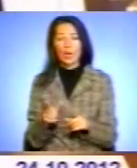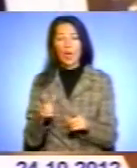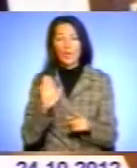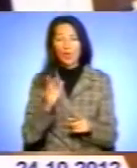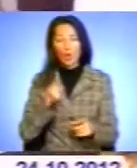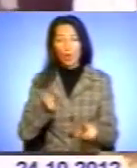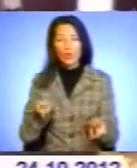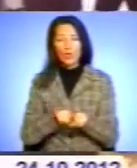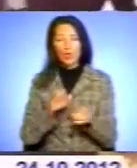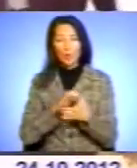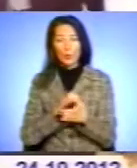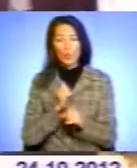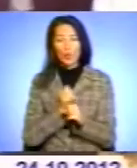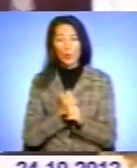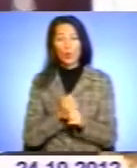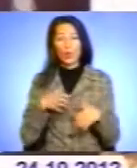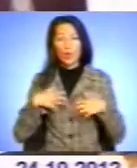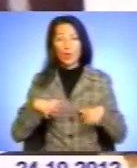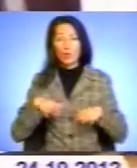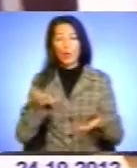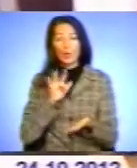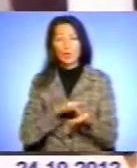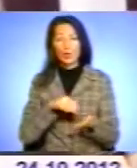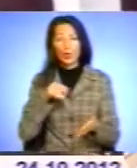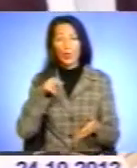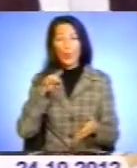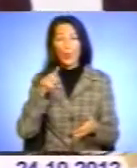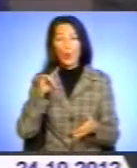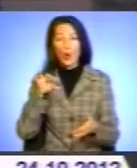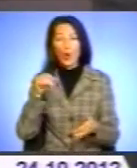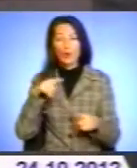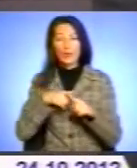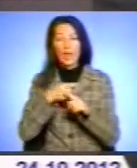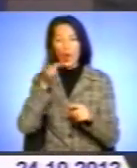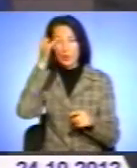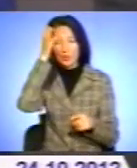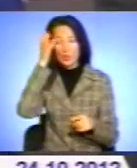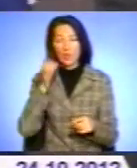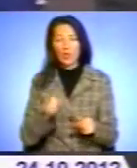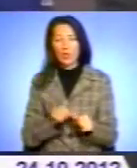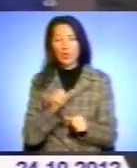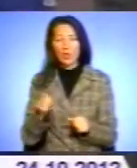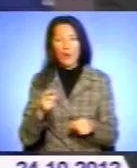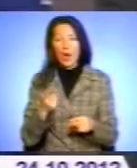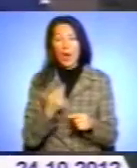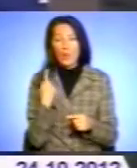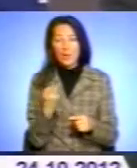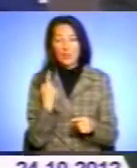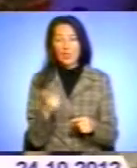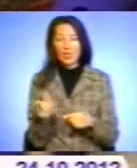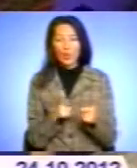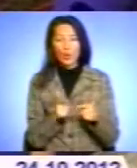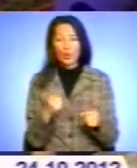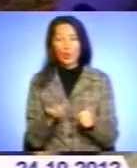ознайомився з роботою Кримського центру професійно-технічної освіти. Глава держави, зокрема, глянув майстерні, де готують слюсарів, токарів та